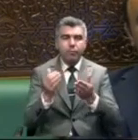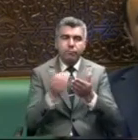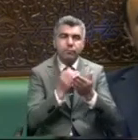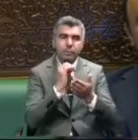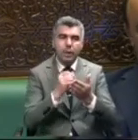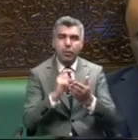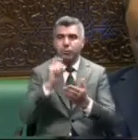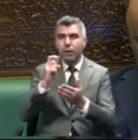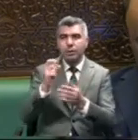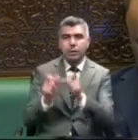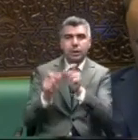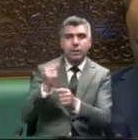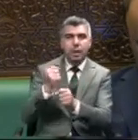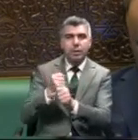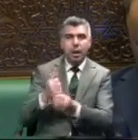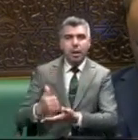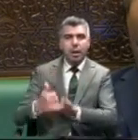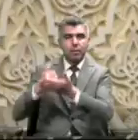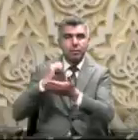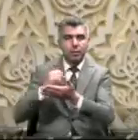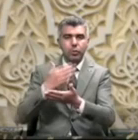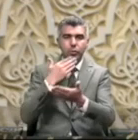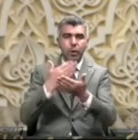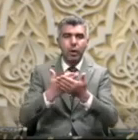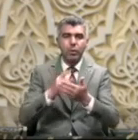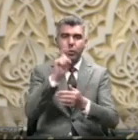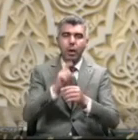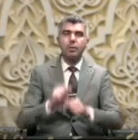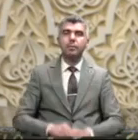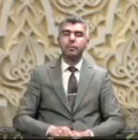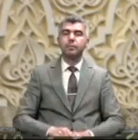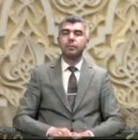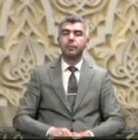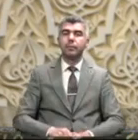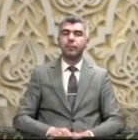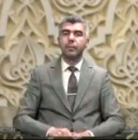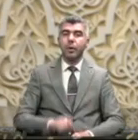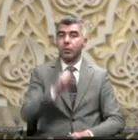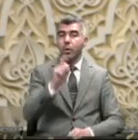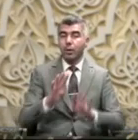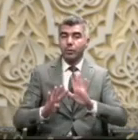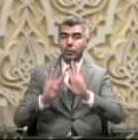الطبقه الشغله نسائلكم السيد الوزير وشكرا السؤال الان هو